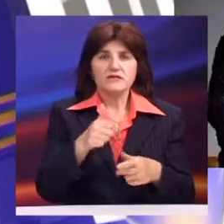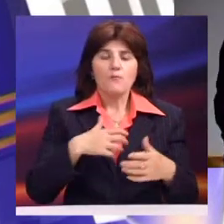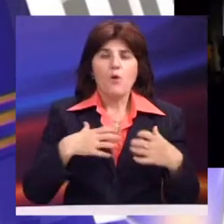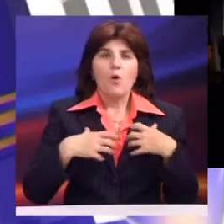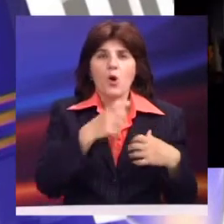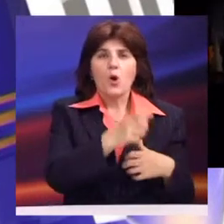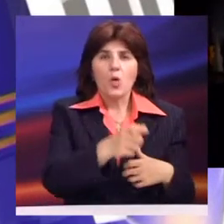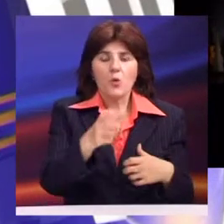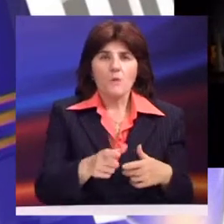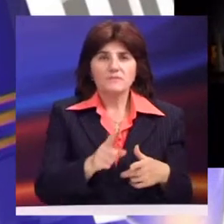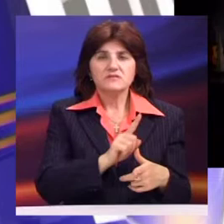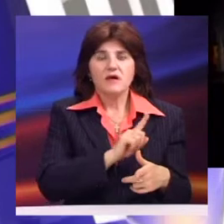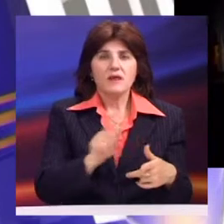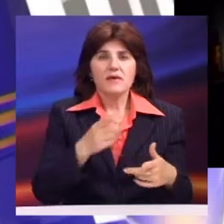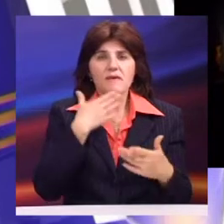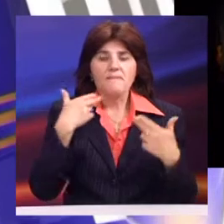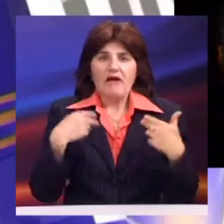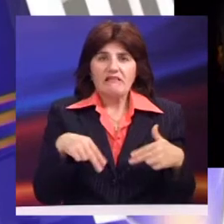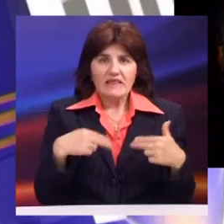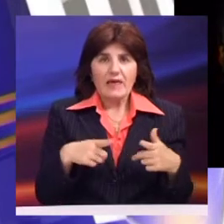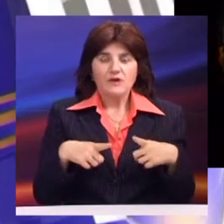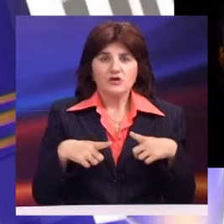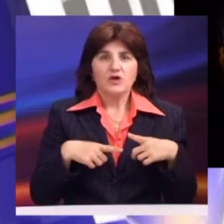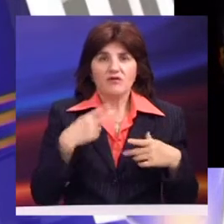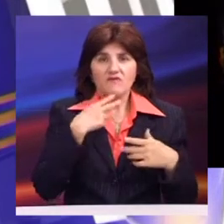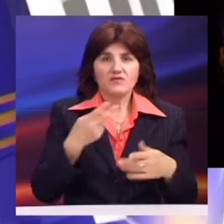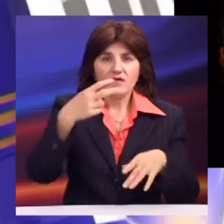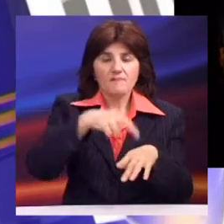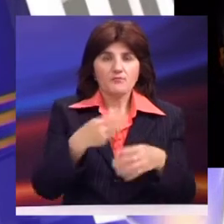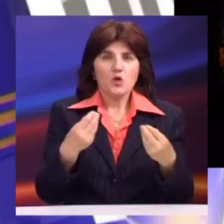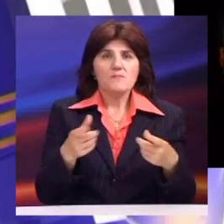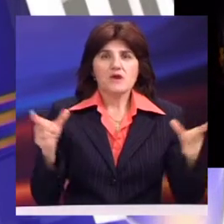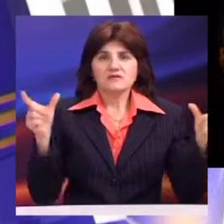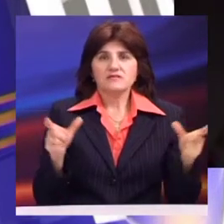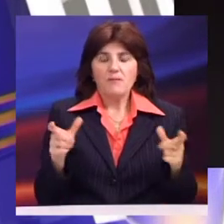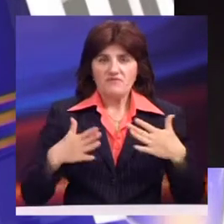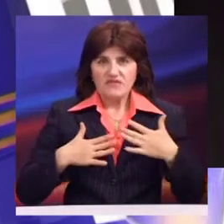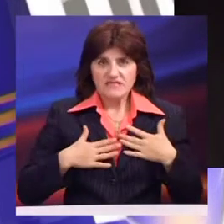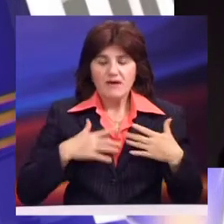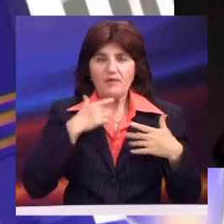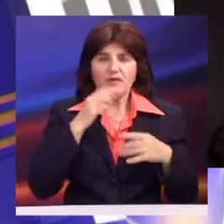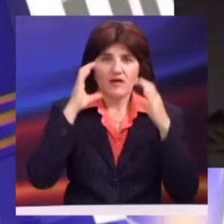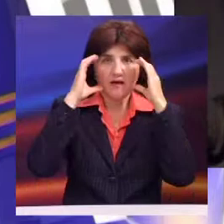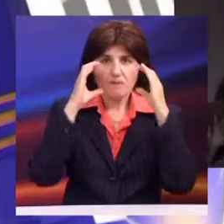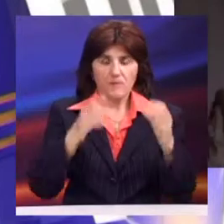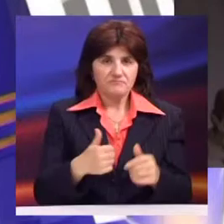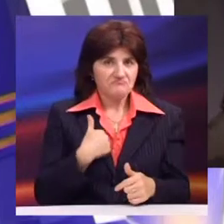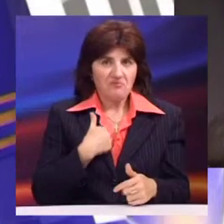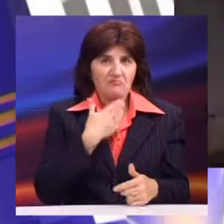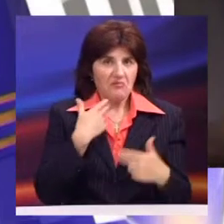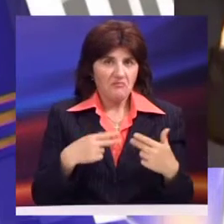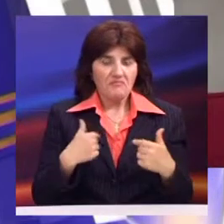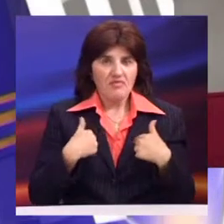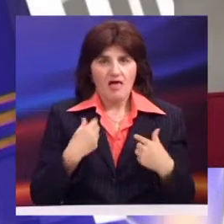ove predstave nestrpljivo i bez mnogo treme čekali da izađu na binu i dobro zabave i sebe, ali i publiku.